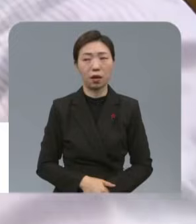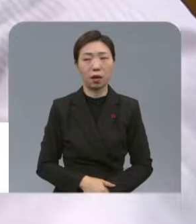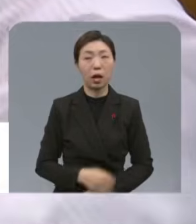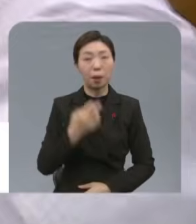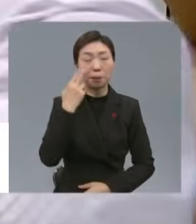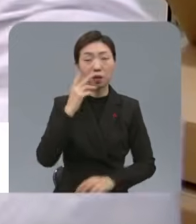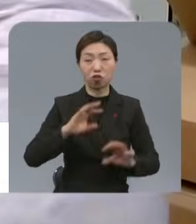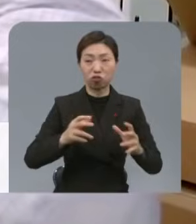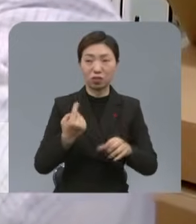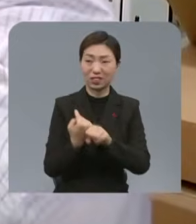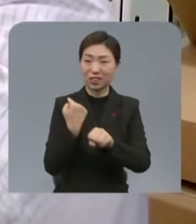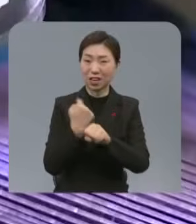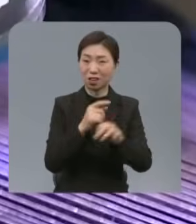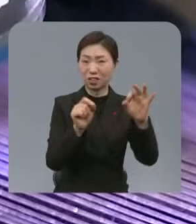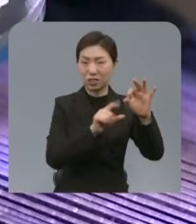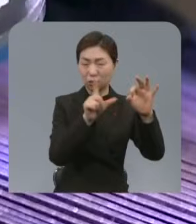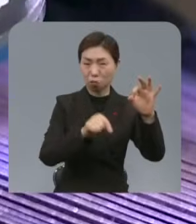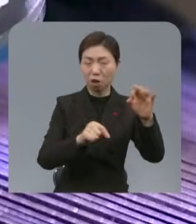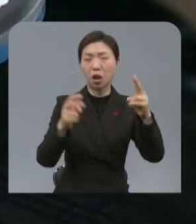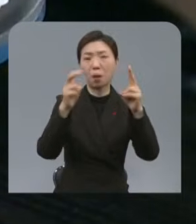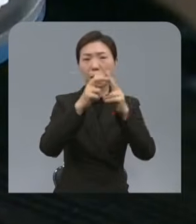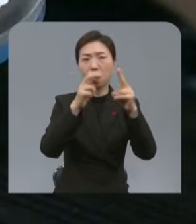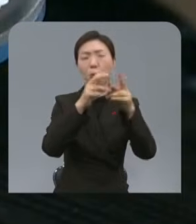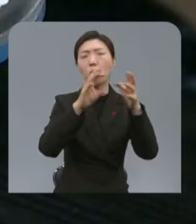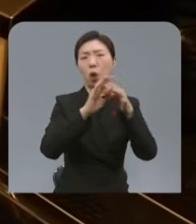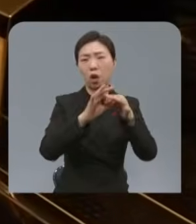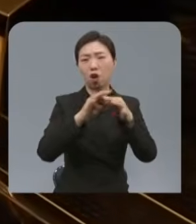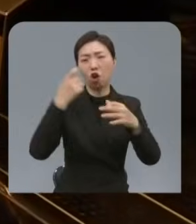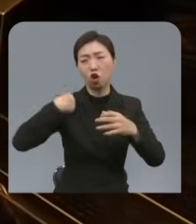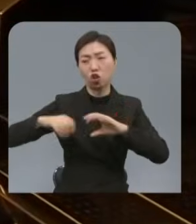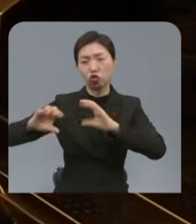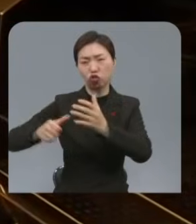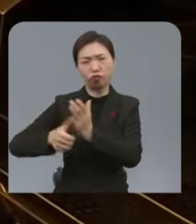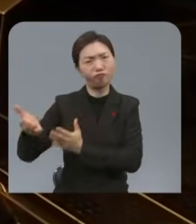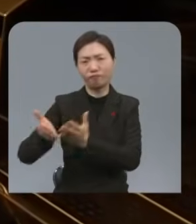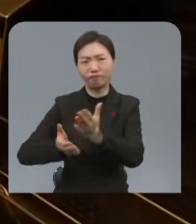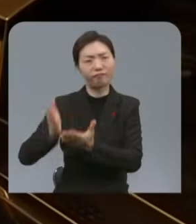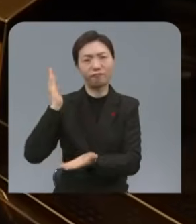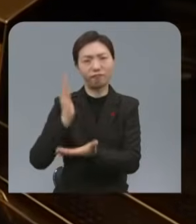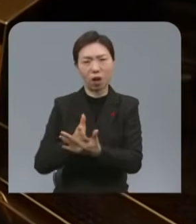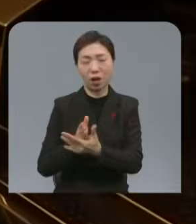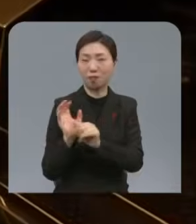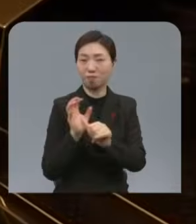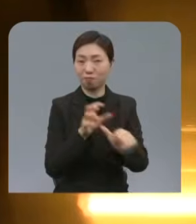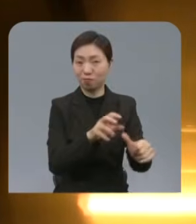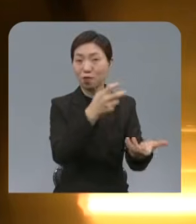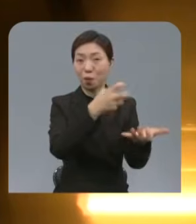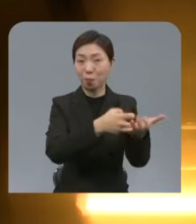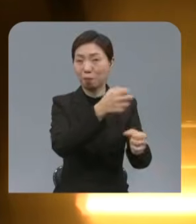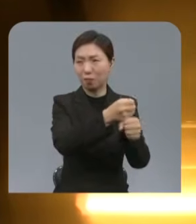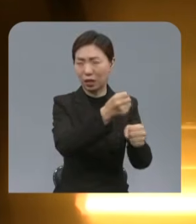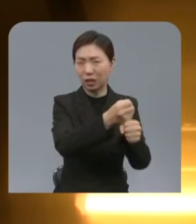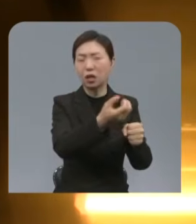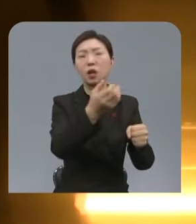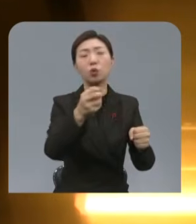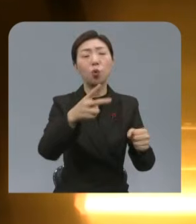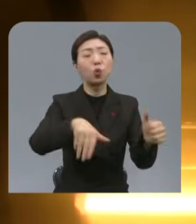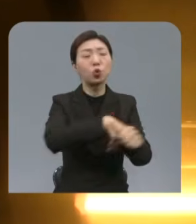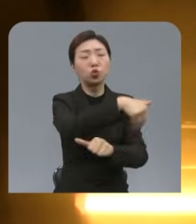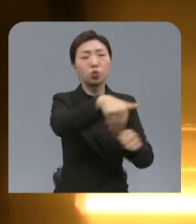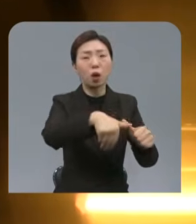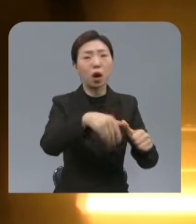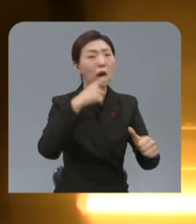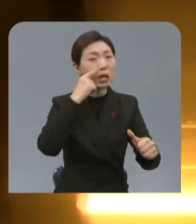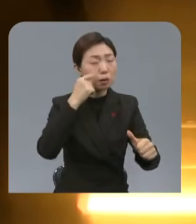발표했습니다. 이후 대표적인 반도체 장비와 소재 기업들을 가진 일본과 네덜란드에 수출 통제에 동참할 것을